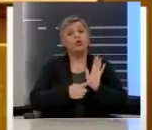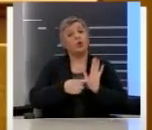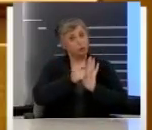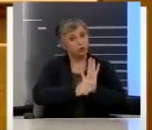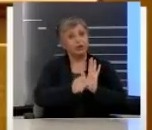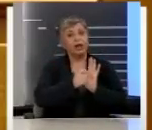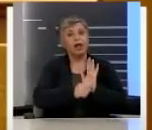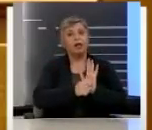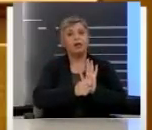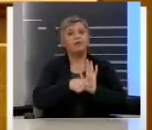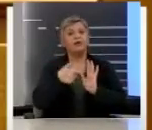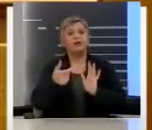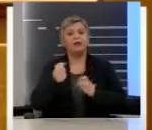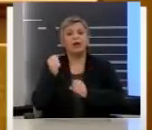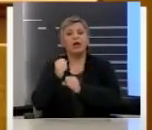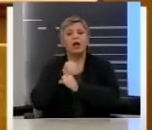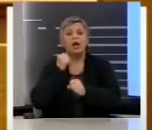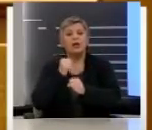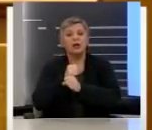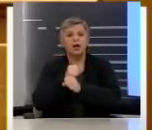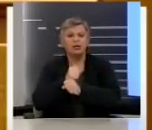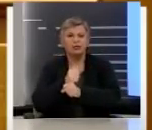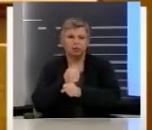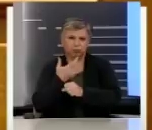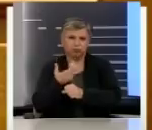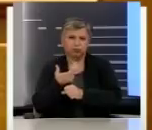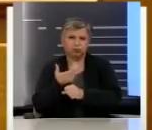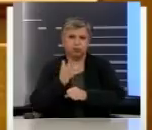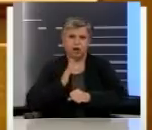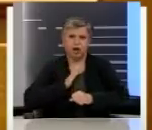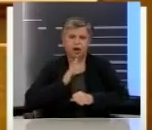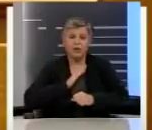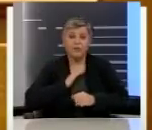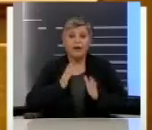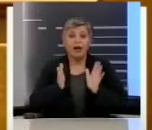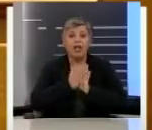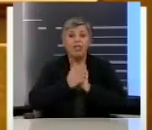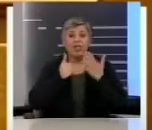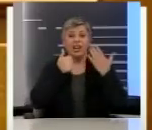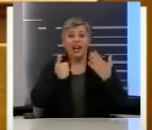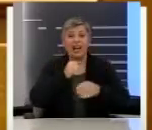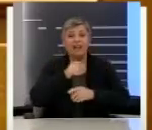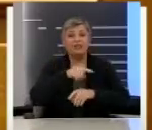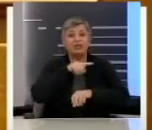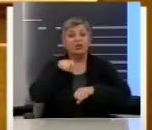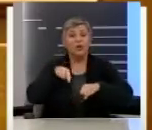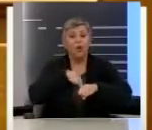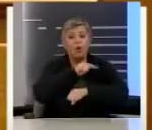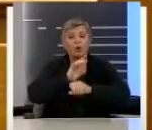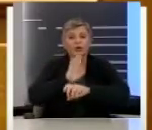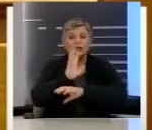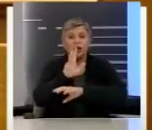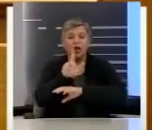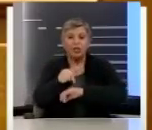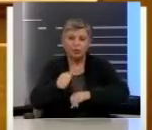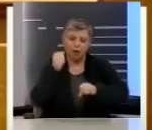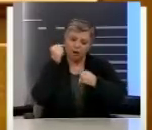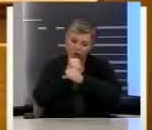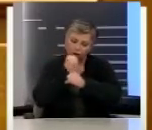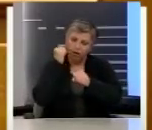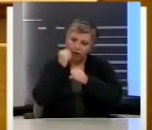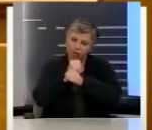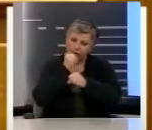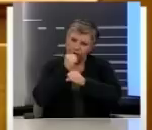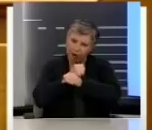οι εργάτες να δουλεύουν 16 ώρες την ημέρα. Ήταν φυσιολογικό και νομικά κατοχυρωμένο